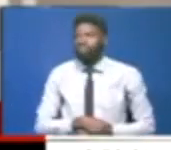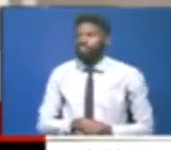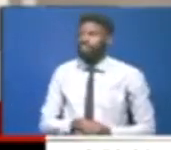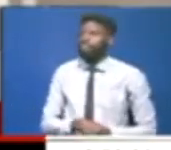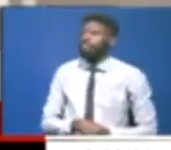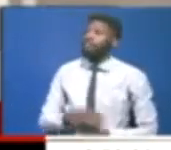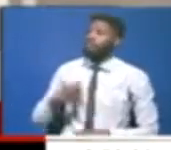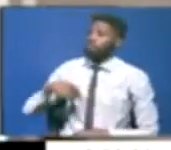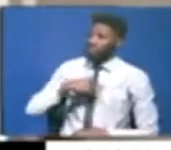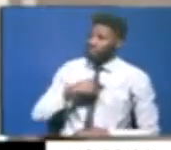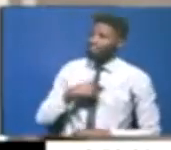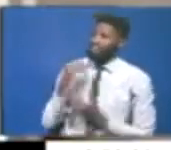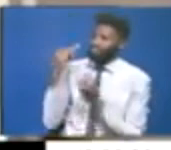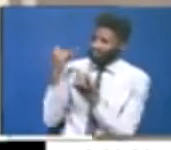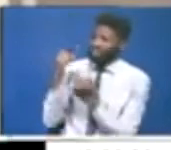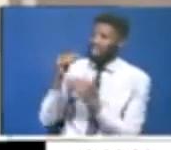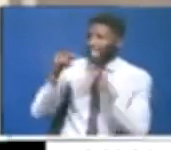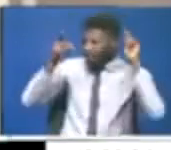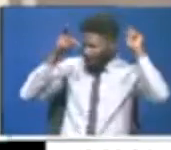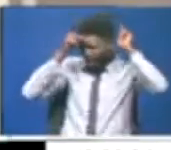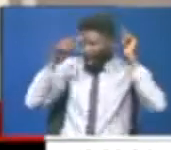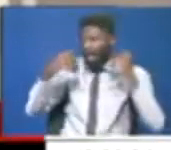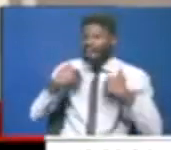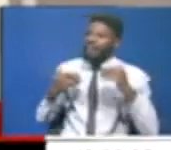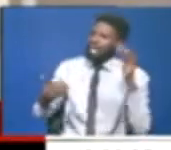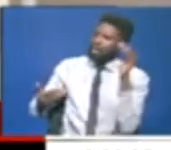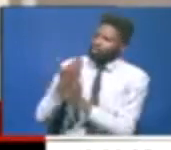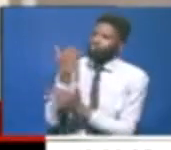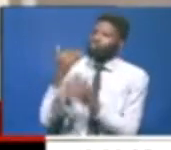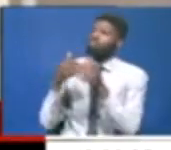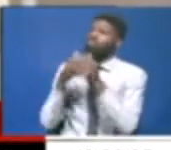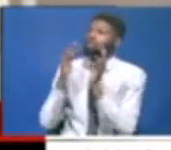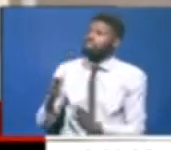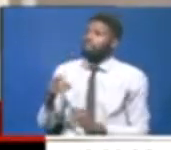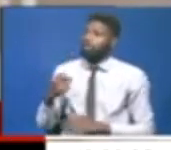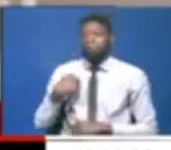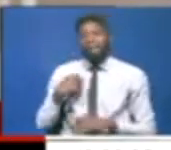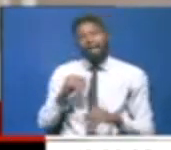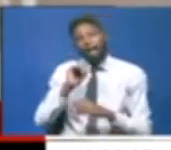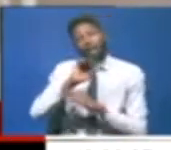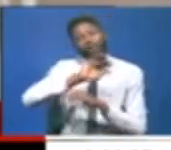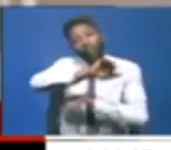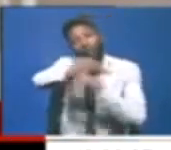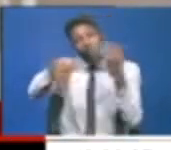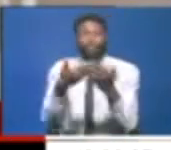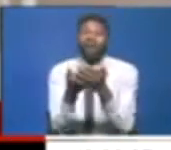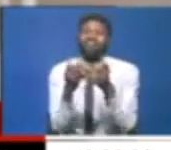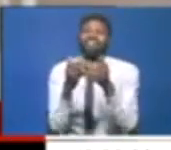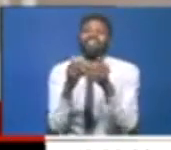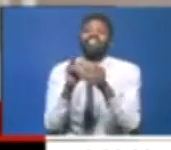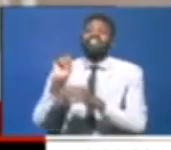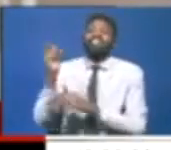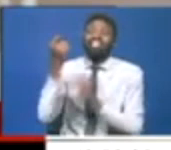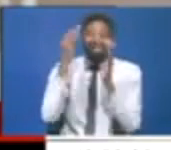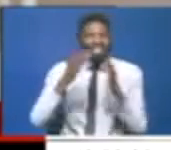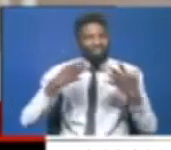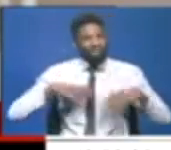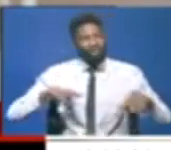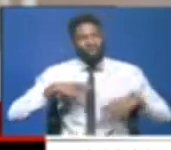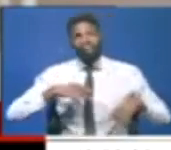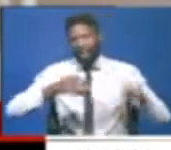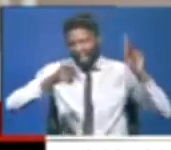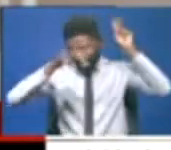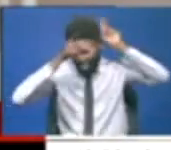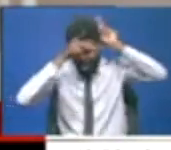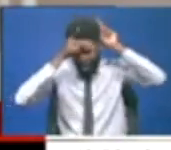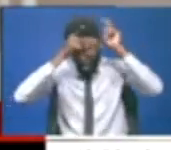Kakamega kutakuwa na viongozi wapya, na ningependa kuwahimiza Wakenya wote na haswa wakazi wa Kakamega ya kwamba haswa wale